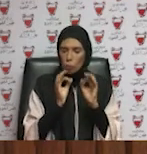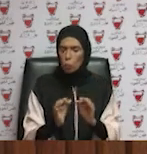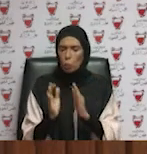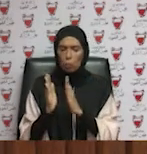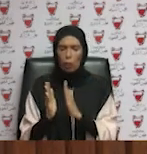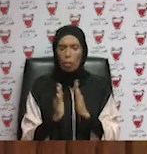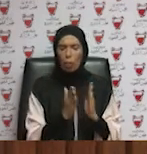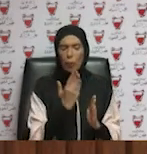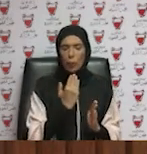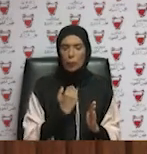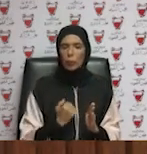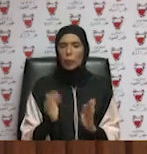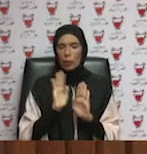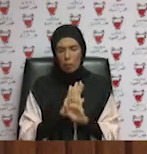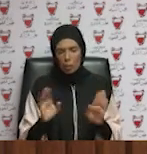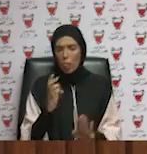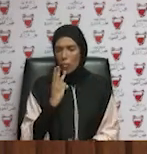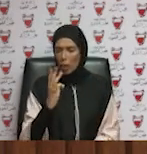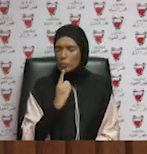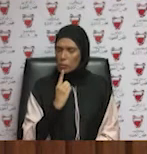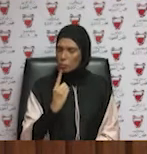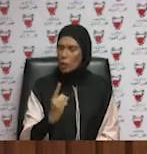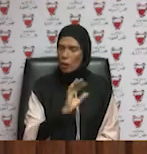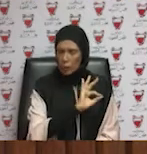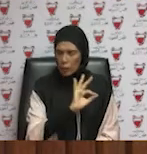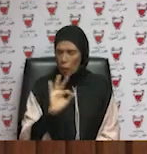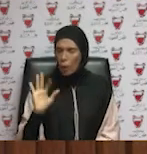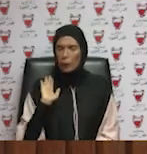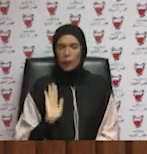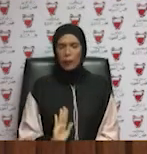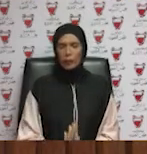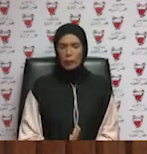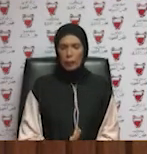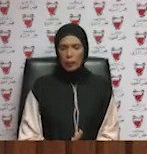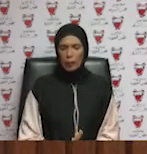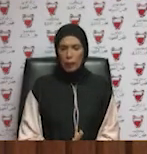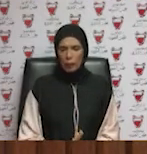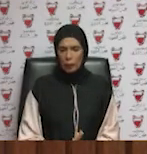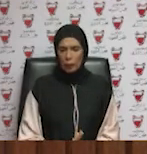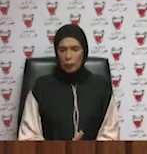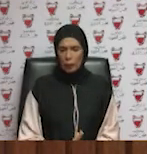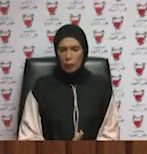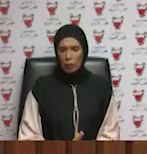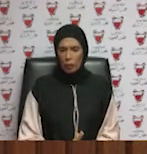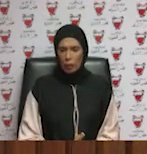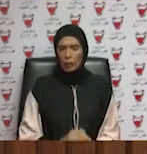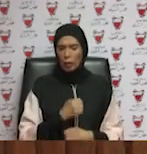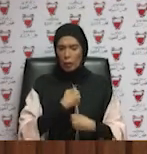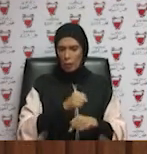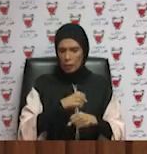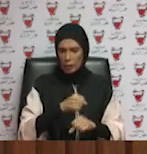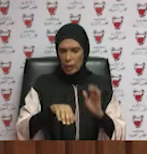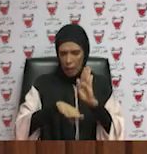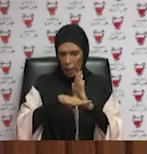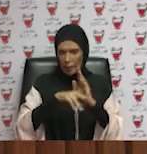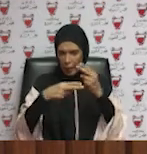الأخوة في النواب أرادوا 3 سنوات بدون ضوابط. أن تعطي البلديات